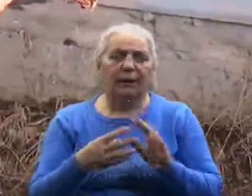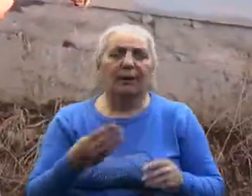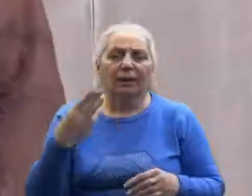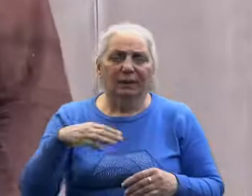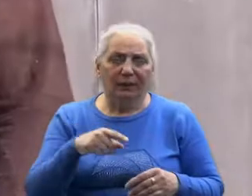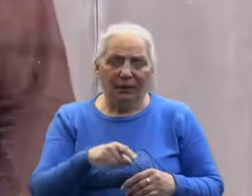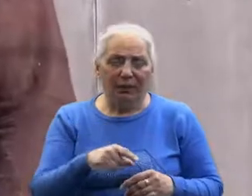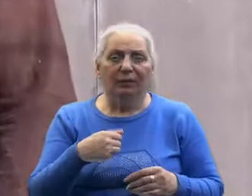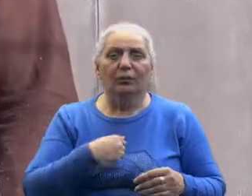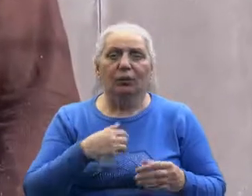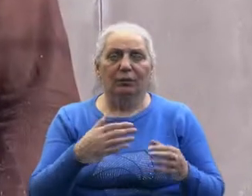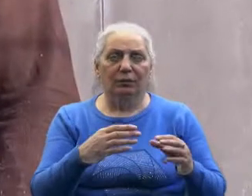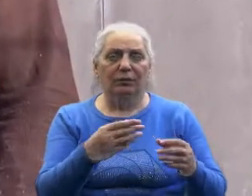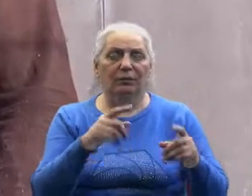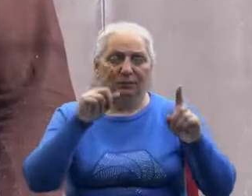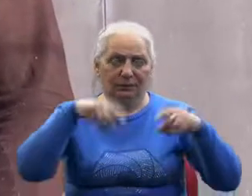այս տները,